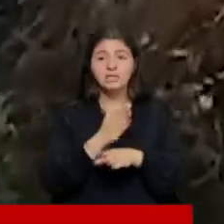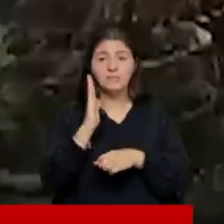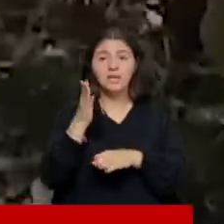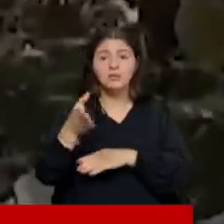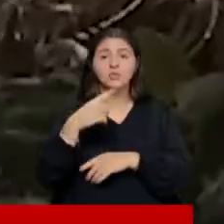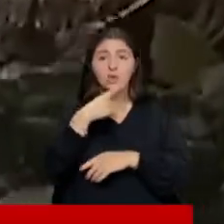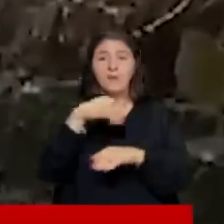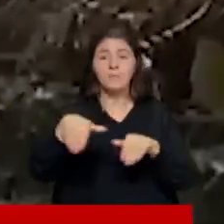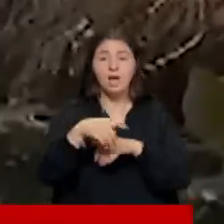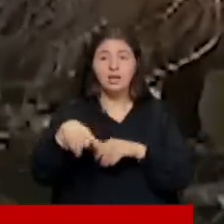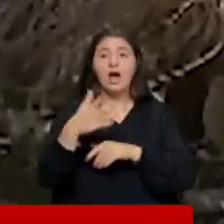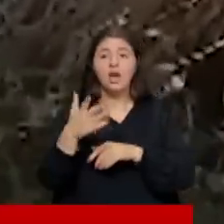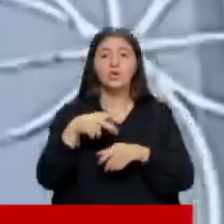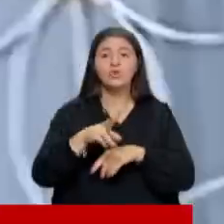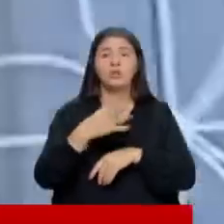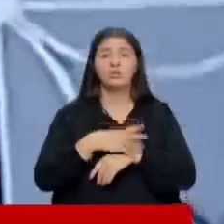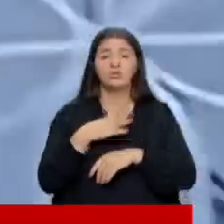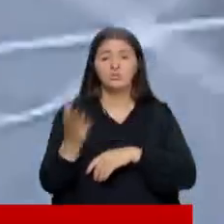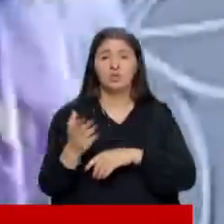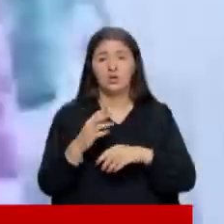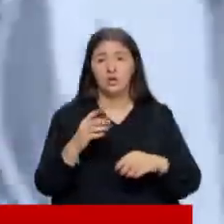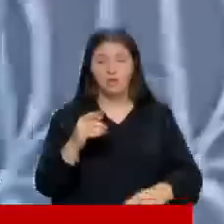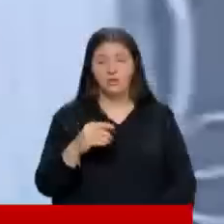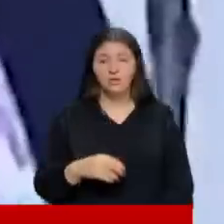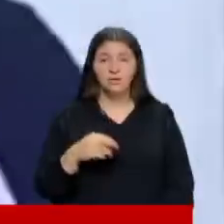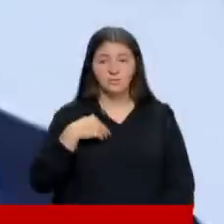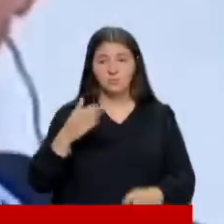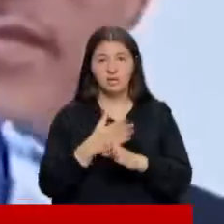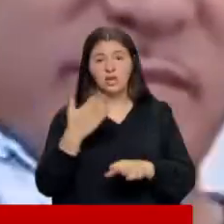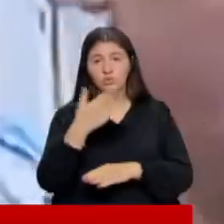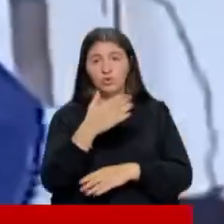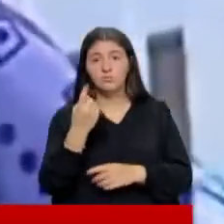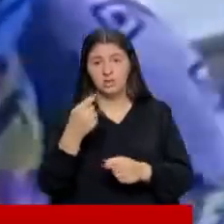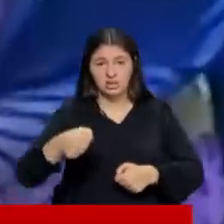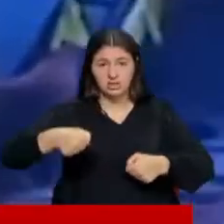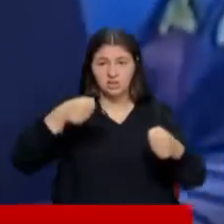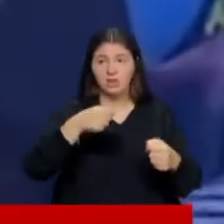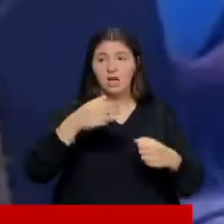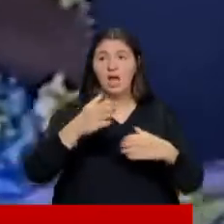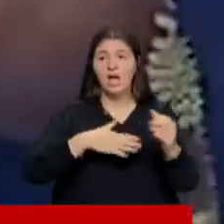gitmekte zorlanan mahalleleri artık yol istiyor insan yok pazara gidiyor elden